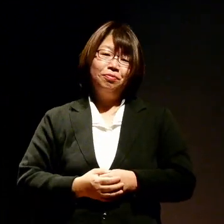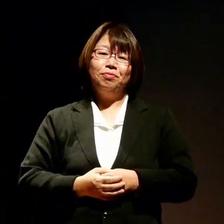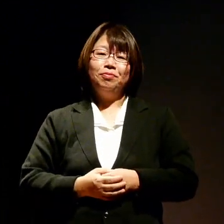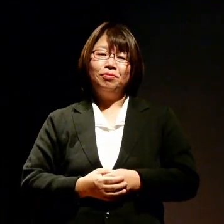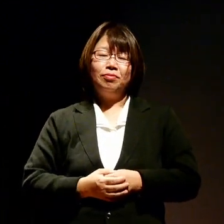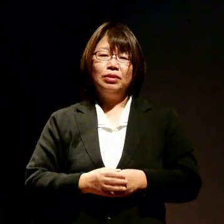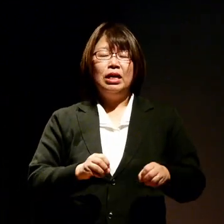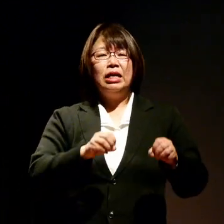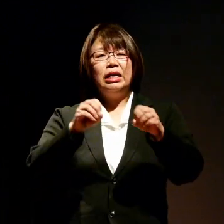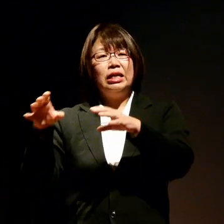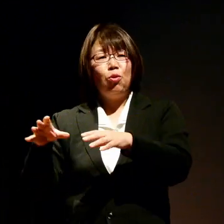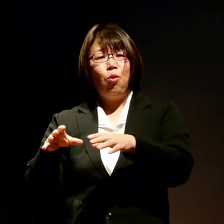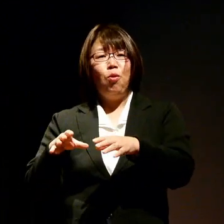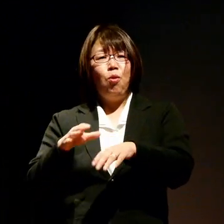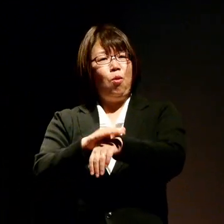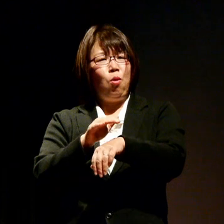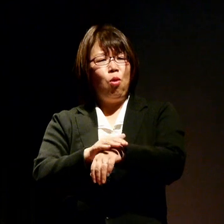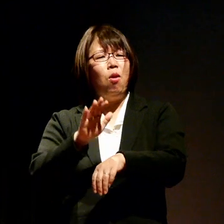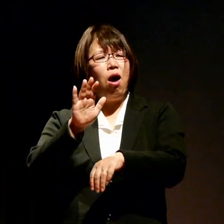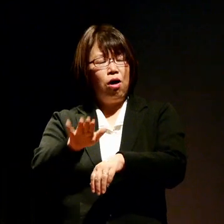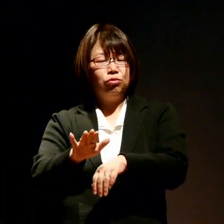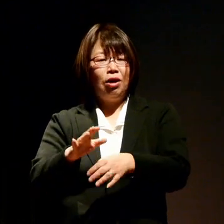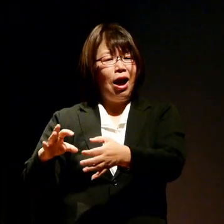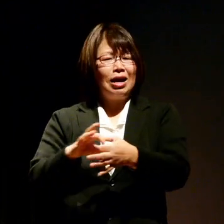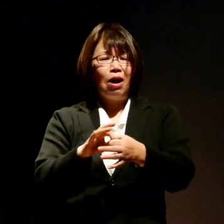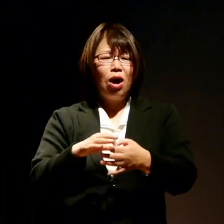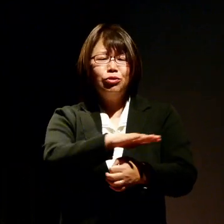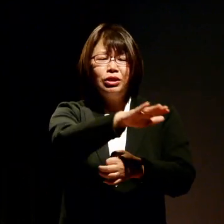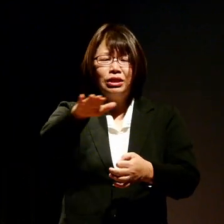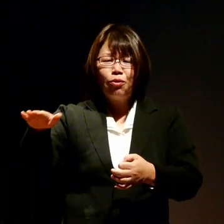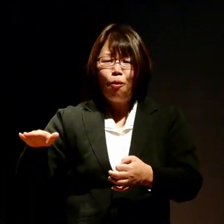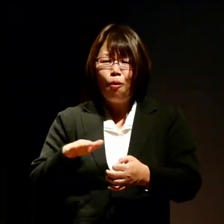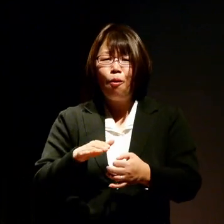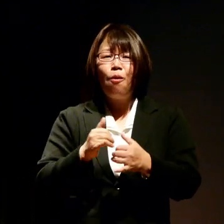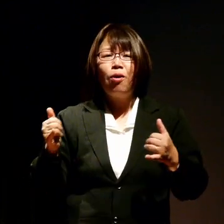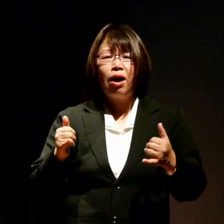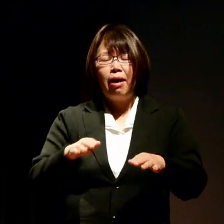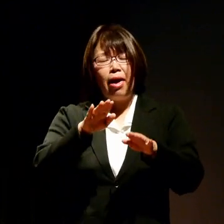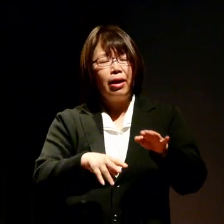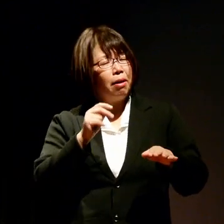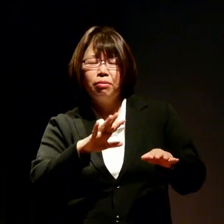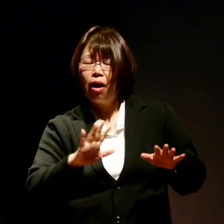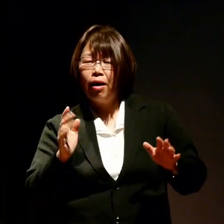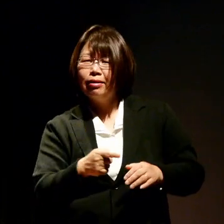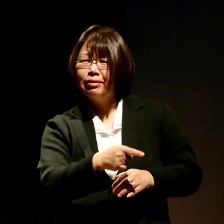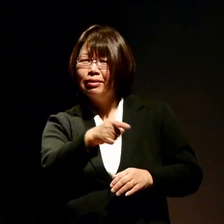移動手段もあって、関わる人たちが偏見な目で見ないで、